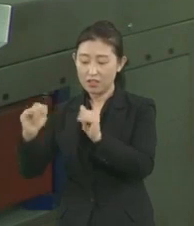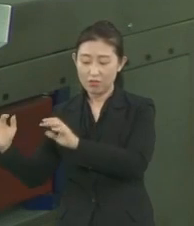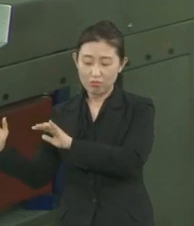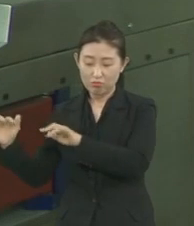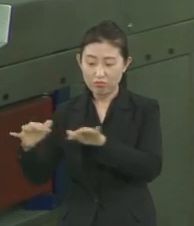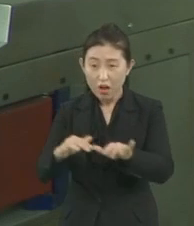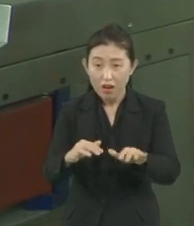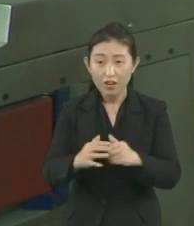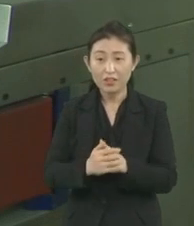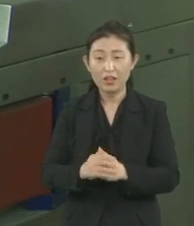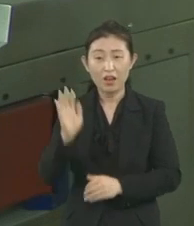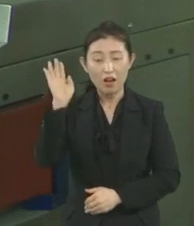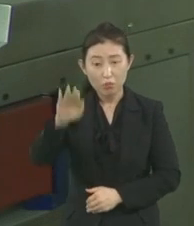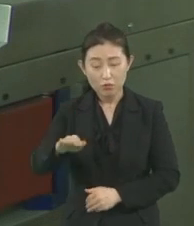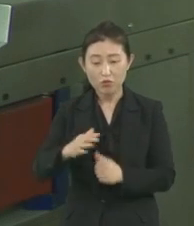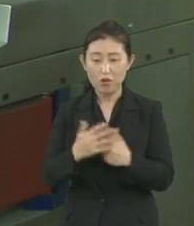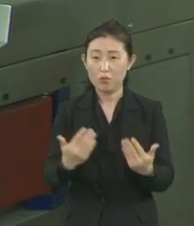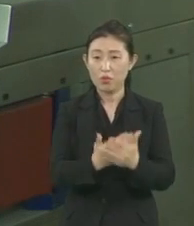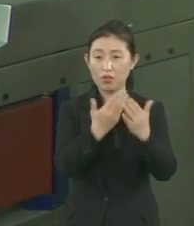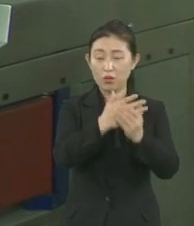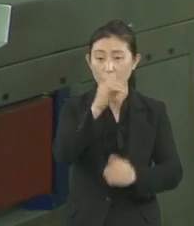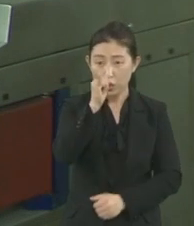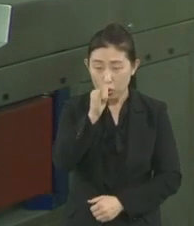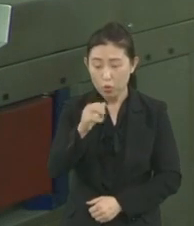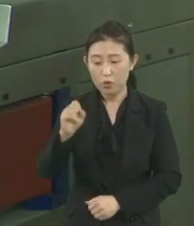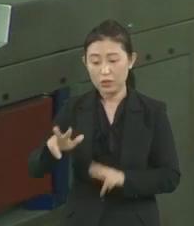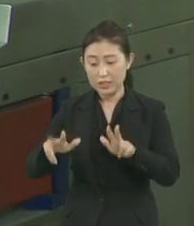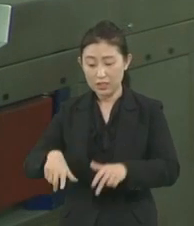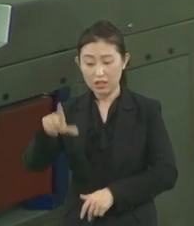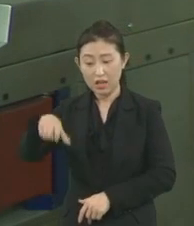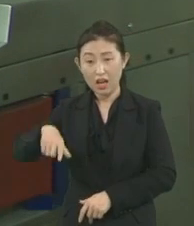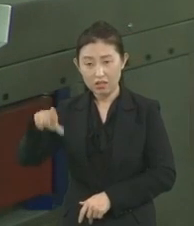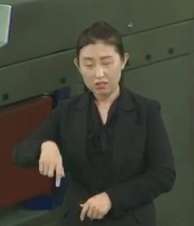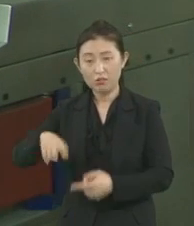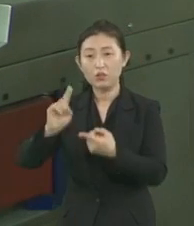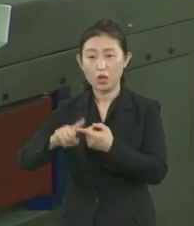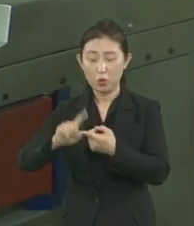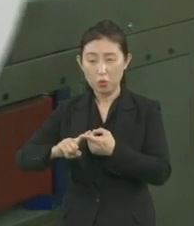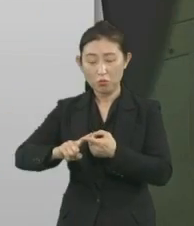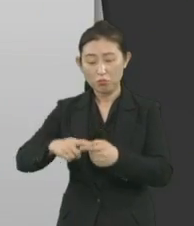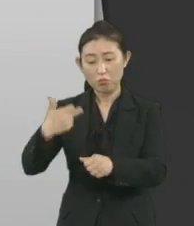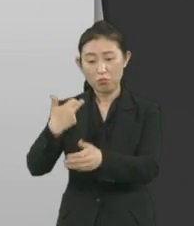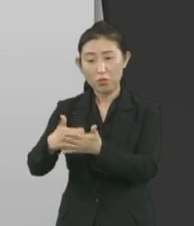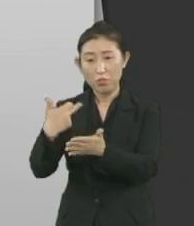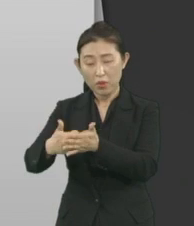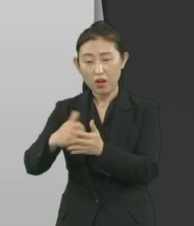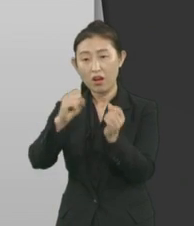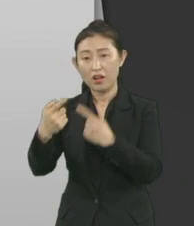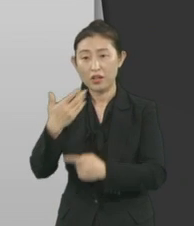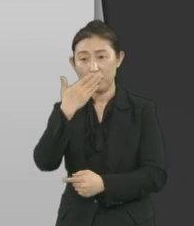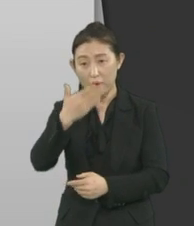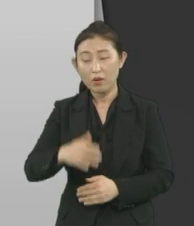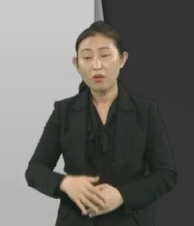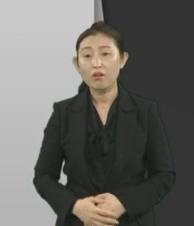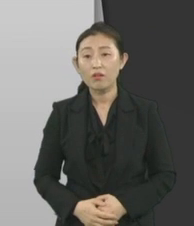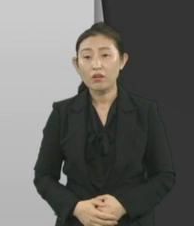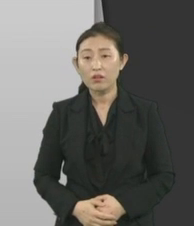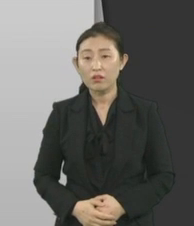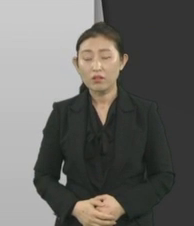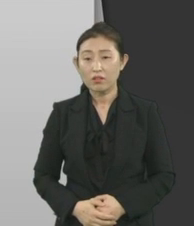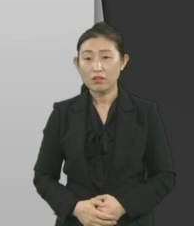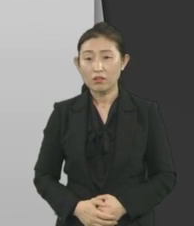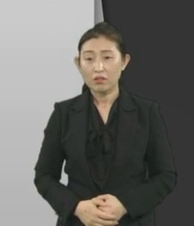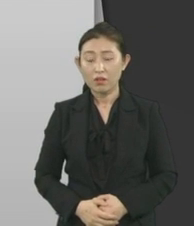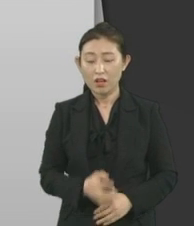없이 현재 사용 중인 교통카드를 통해 환승 할인을 적용받을 수 있습니다. 천안 시내버스 이용객이